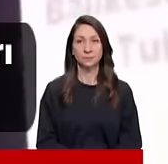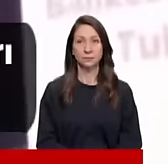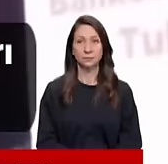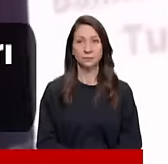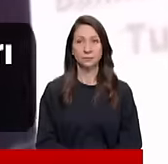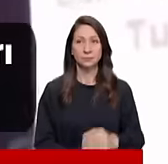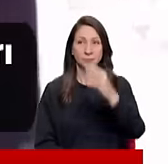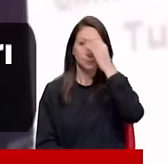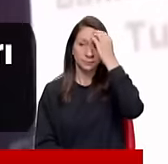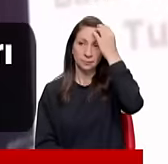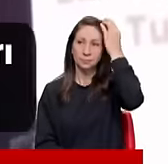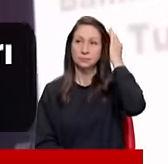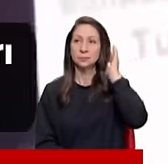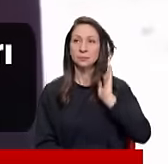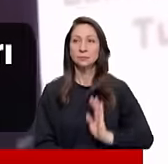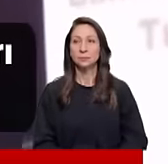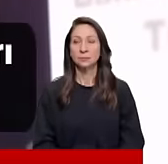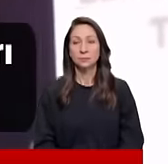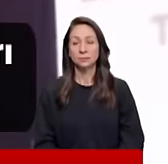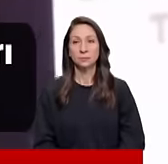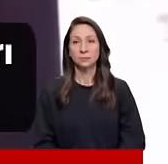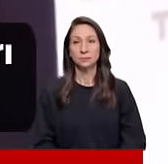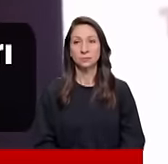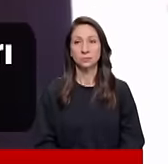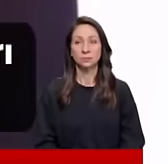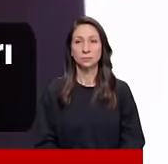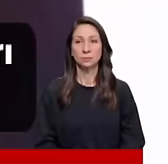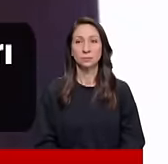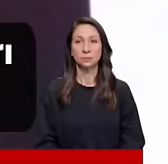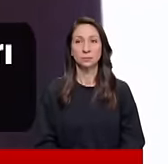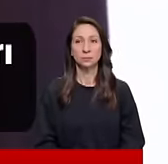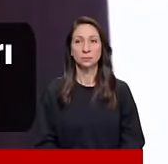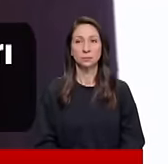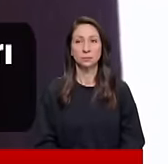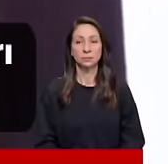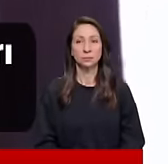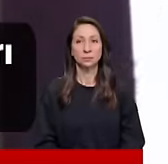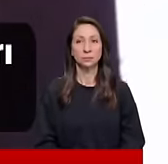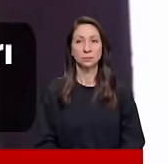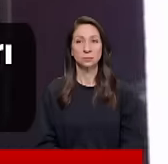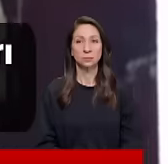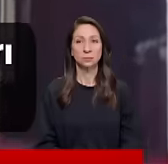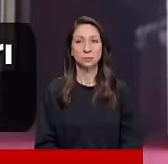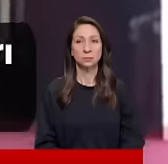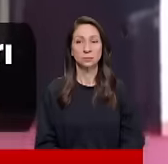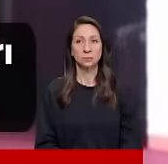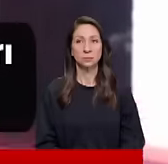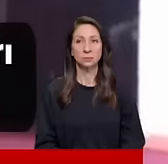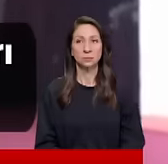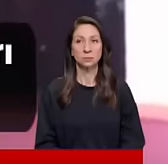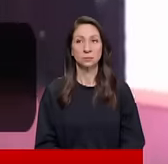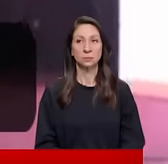Önünü kesmezsek şöyle olur böyle olur. Ben bunları duyuyorum. Ama cuma gününe